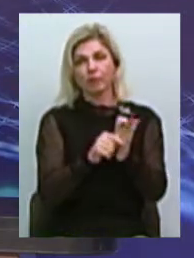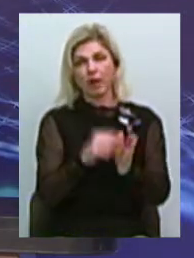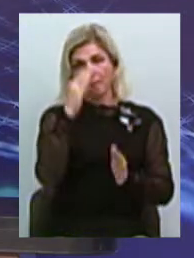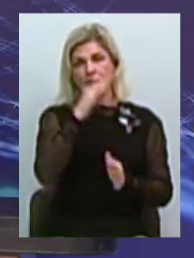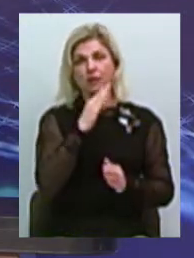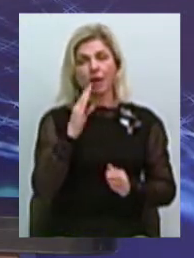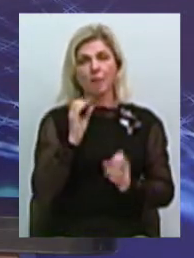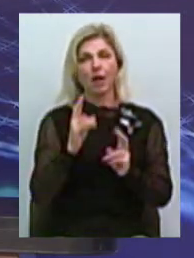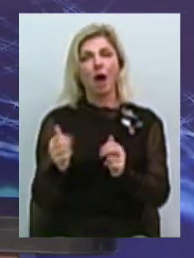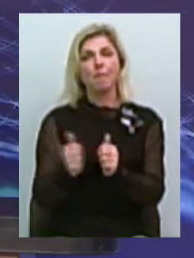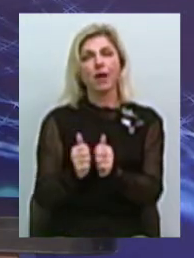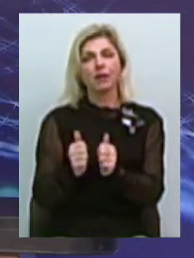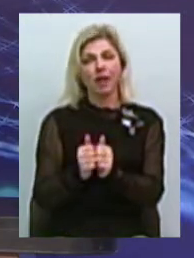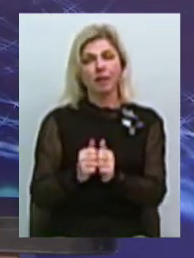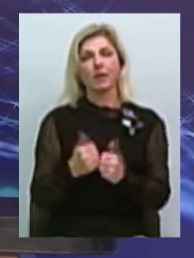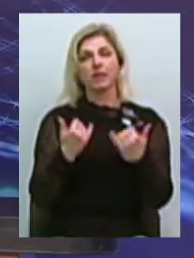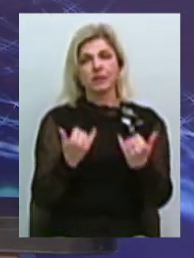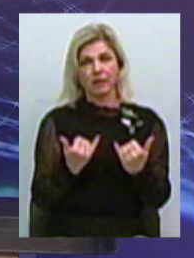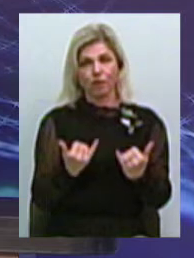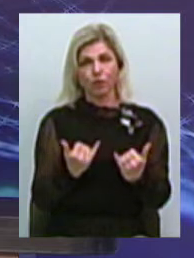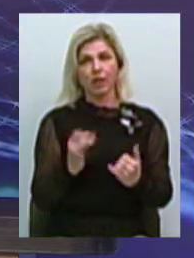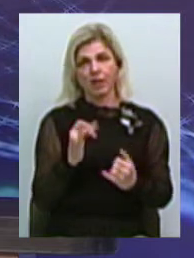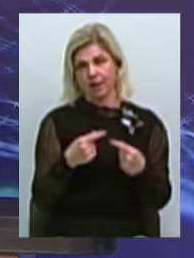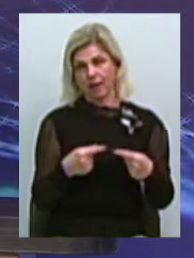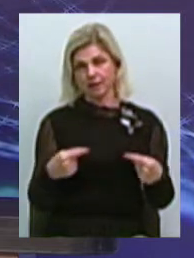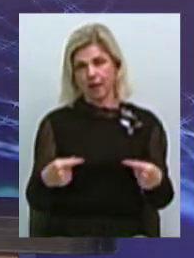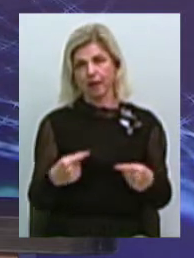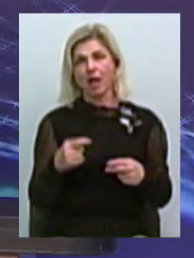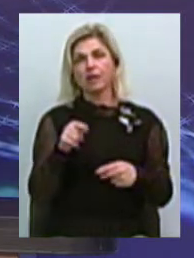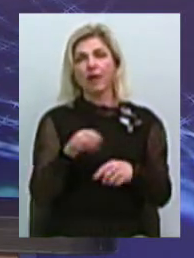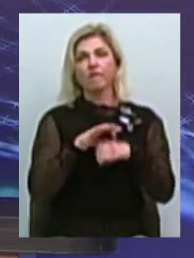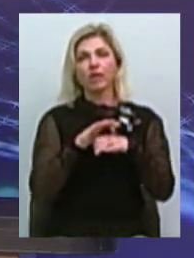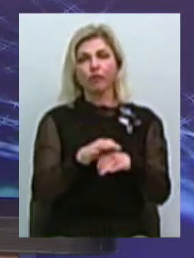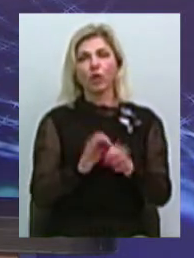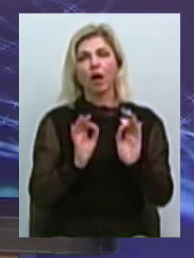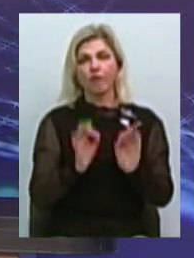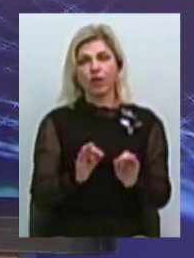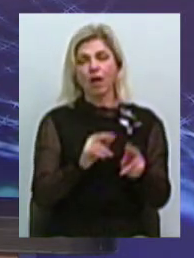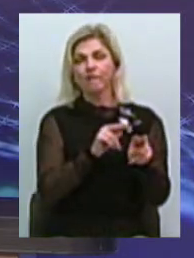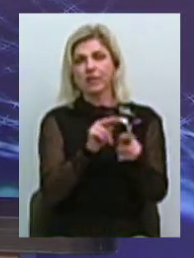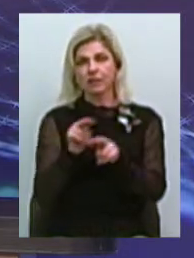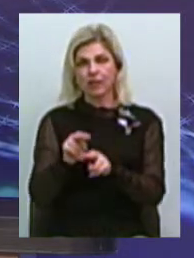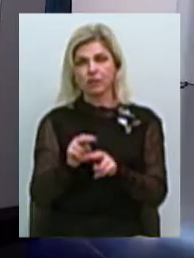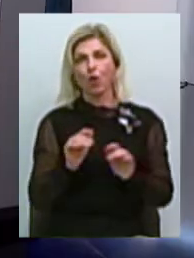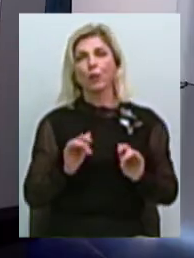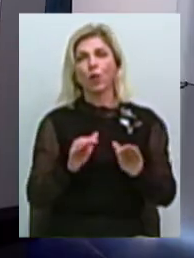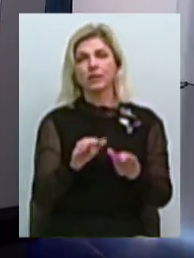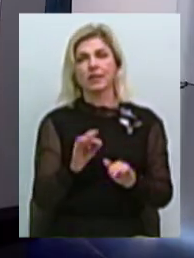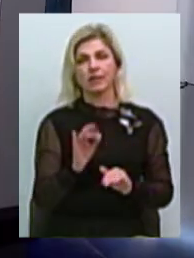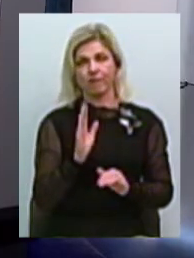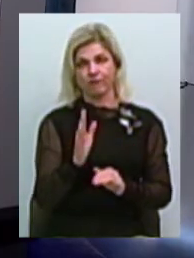як партнерами безпосередньо сьогоднішніми, ну і так далі. Тобто відбувається якраз відстеження процесів